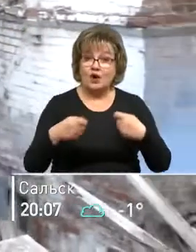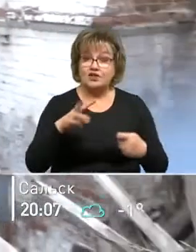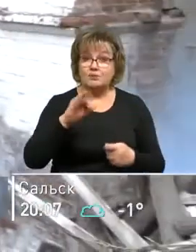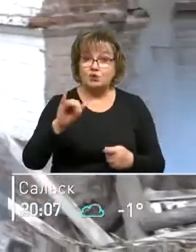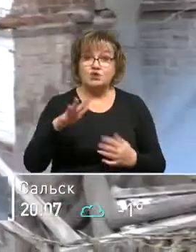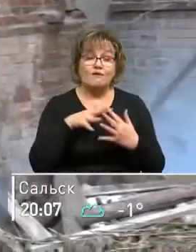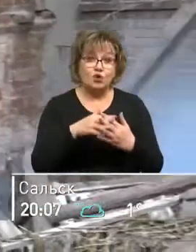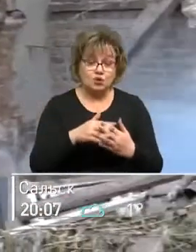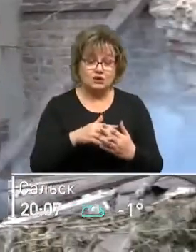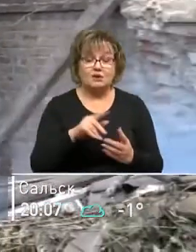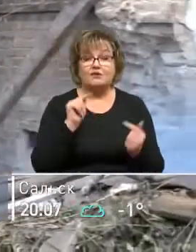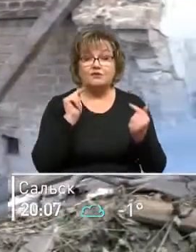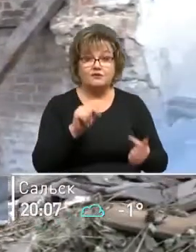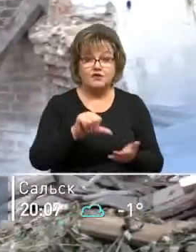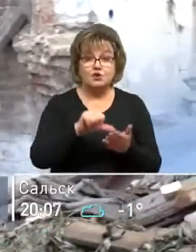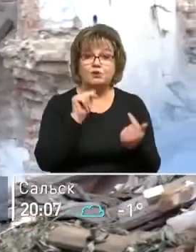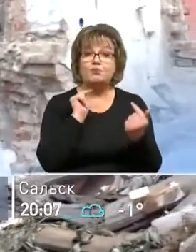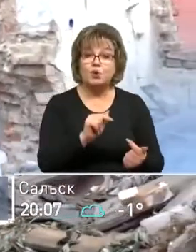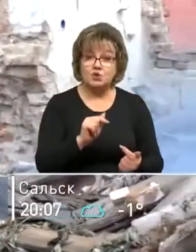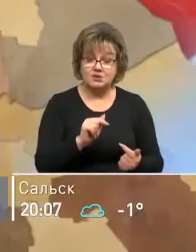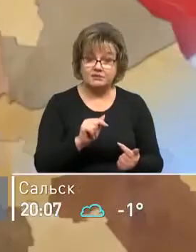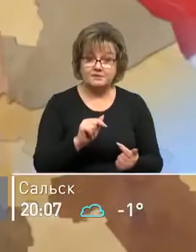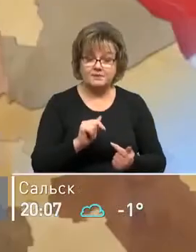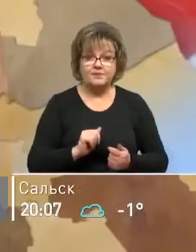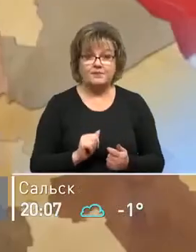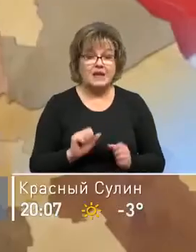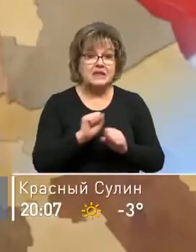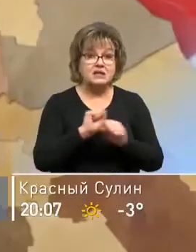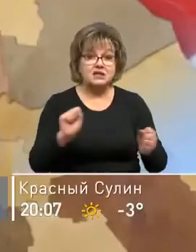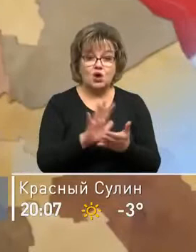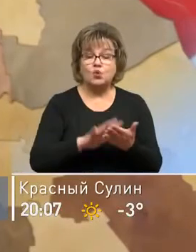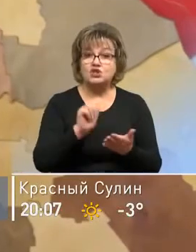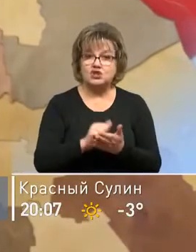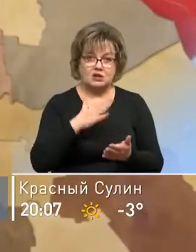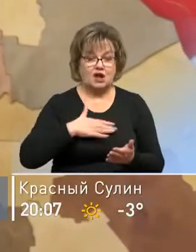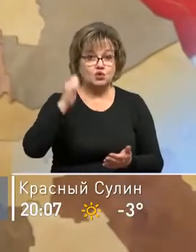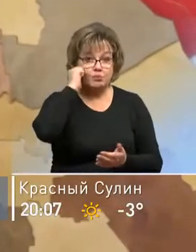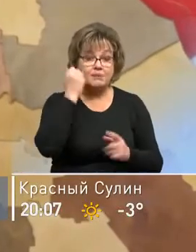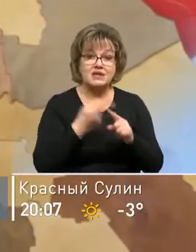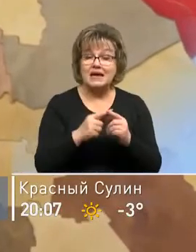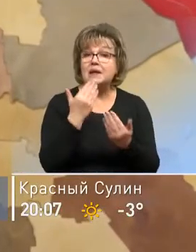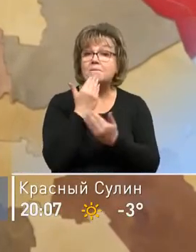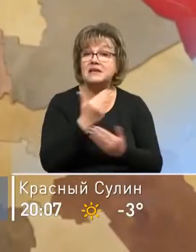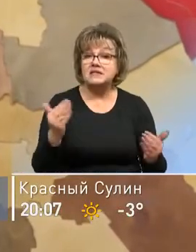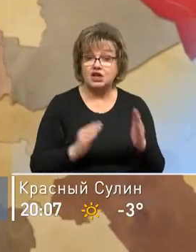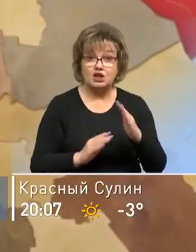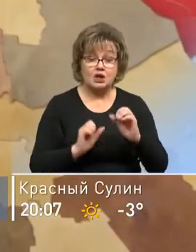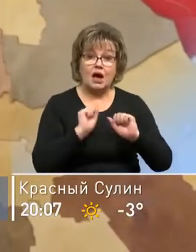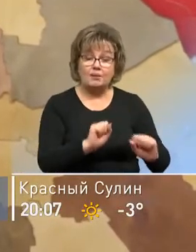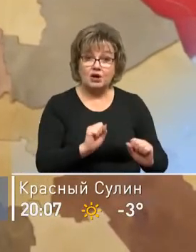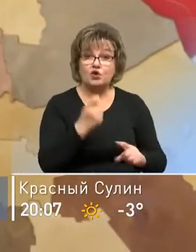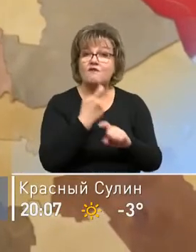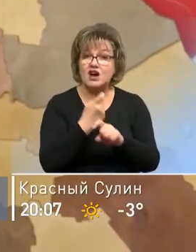выступил против сноса дома памятника обороне ростова нельзя уничтожать нашу память это последний рубеж обороны